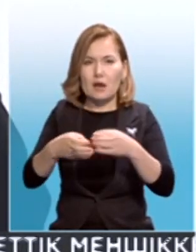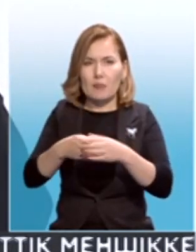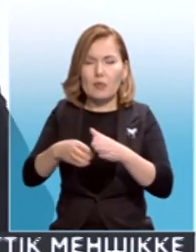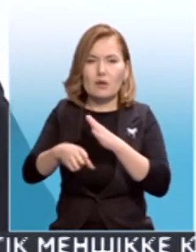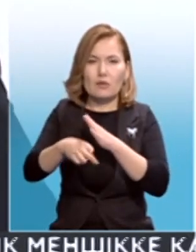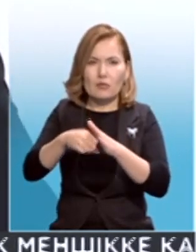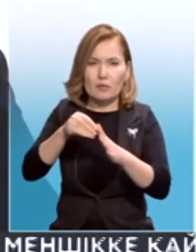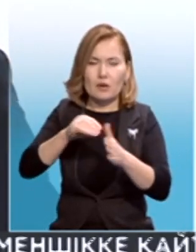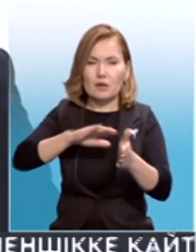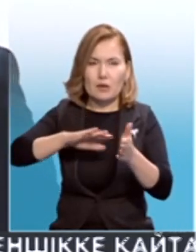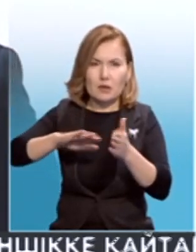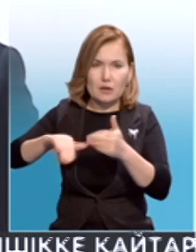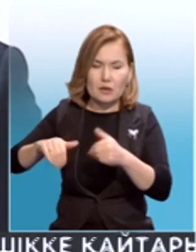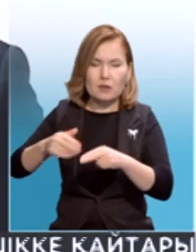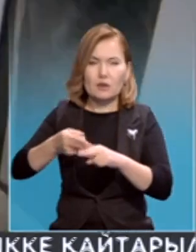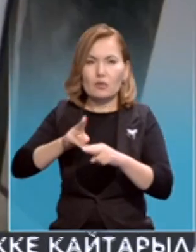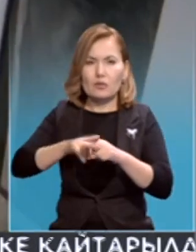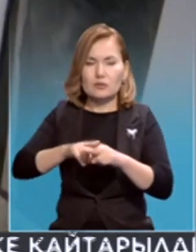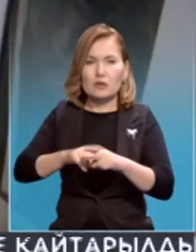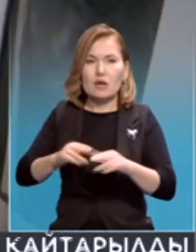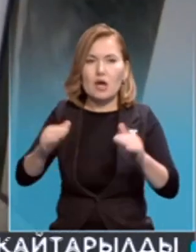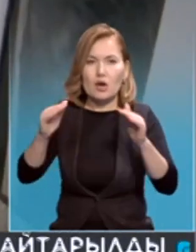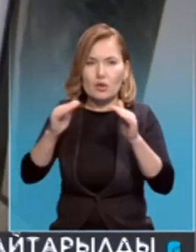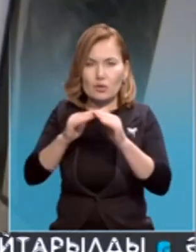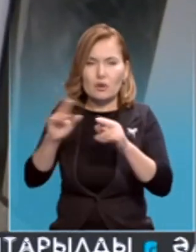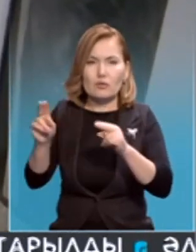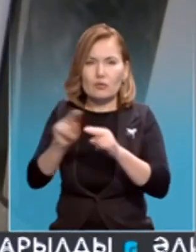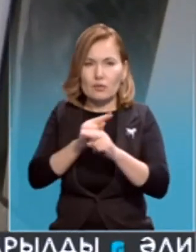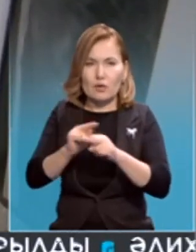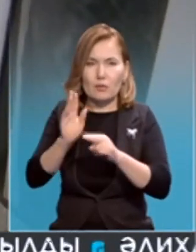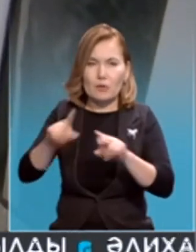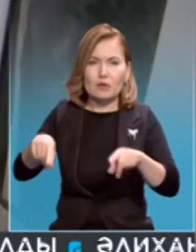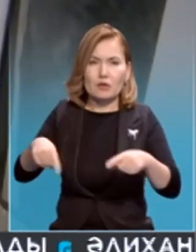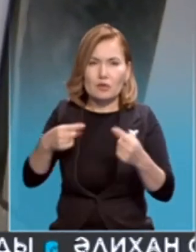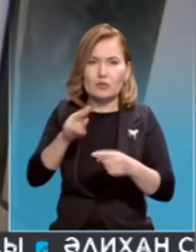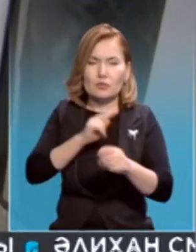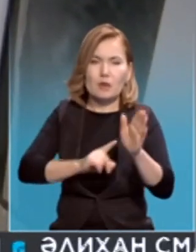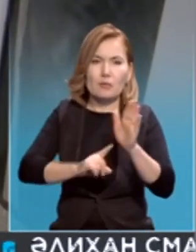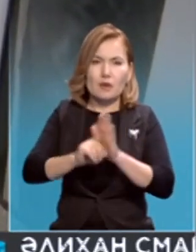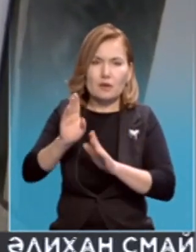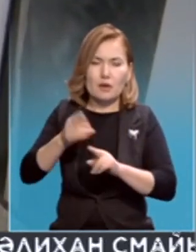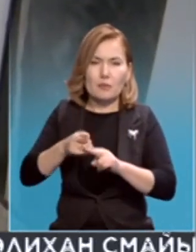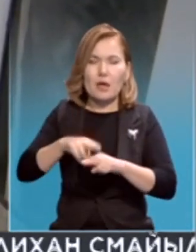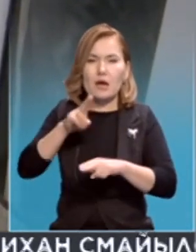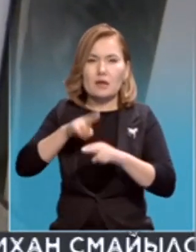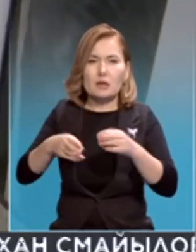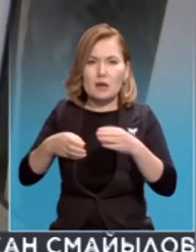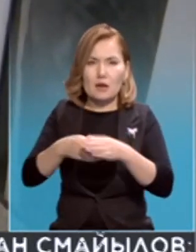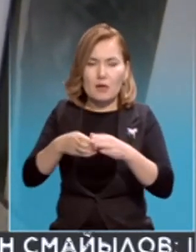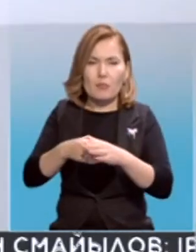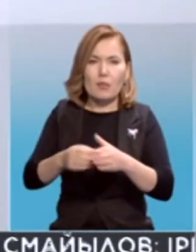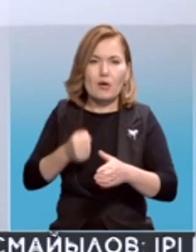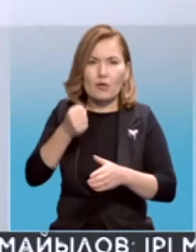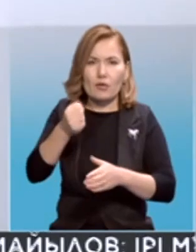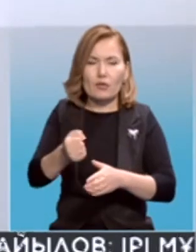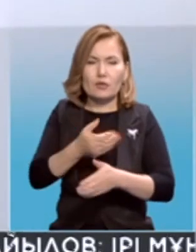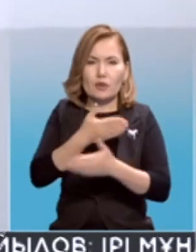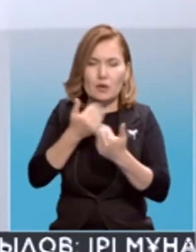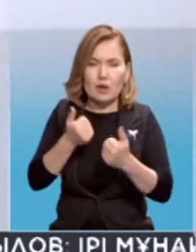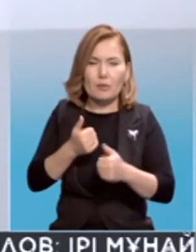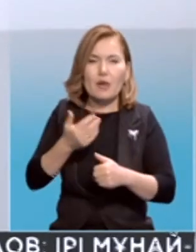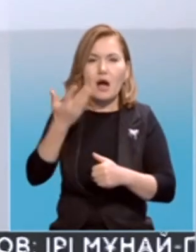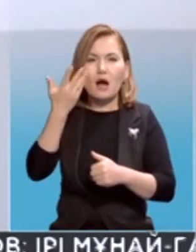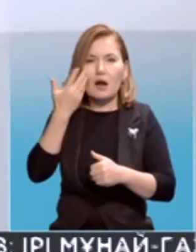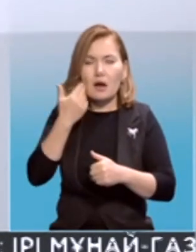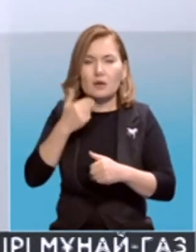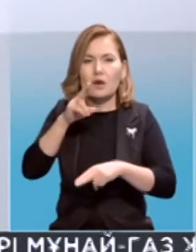жаңа мердігер анықталғаннан кейін бүкіл қалпына келтіру жұмыстары басталады. Әлі мердігер анықталмағандықтан бұл үйдің құрылысы қашан